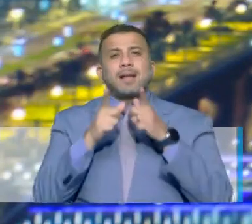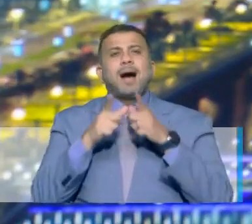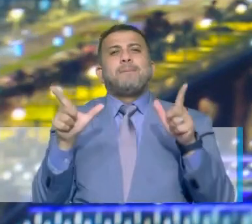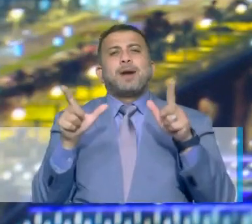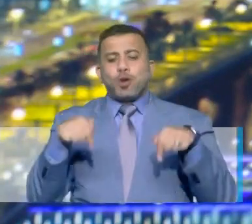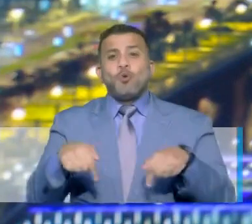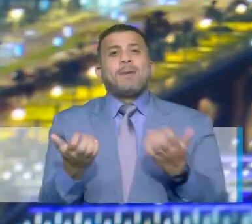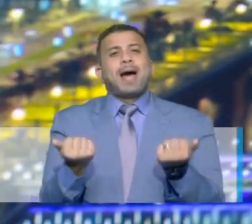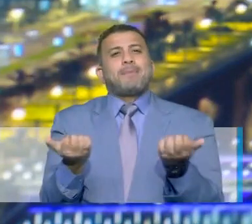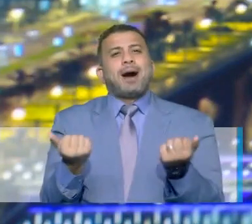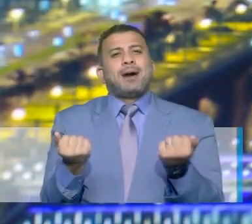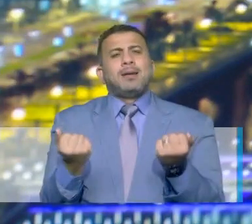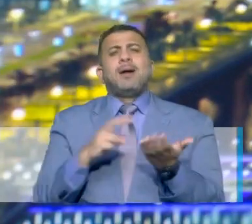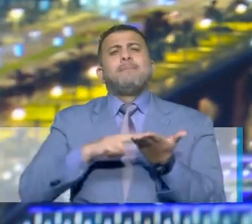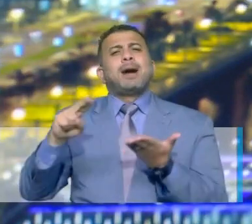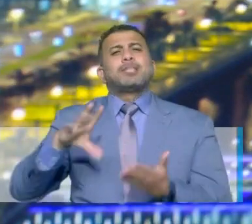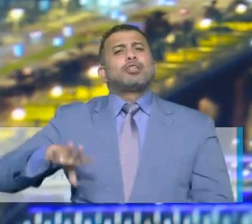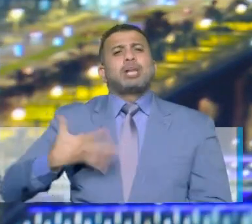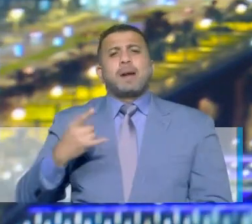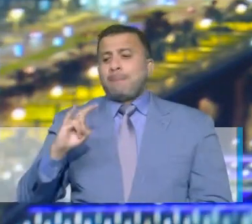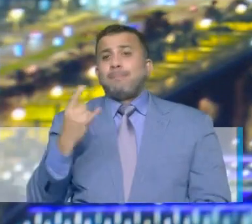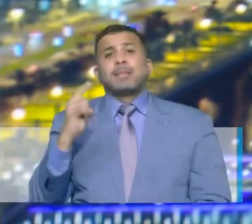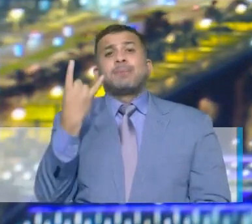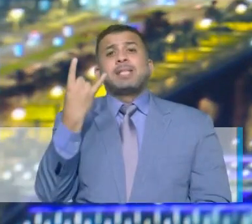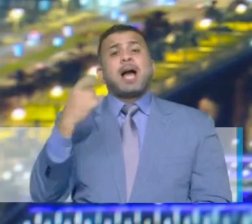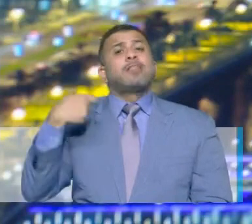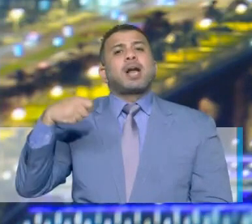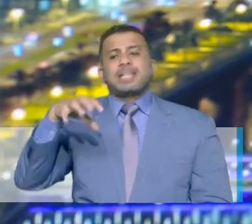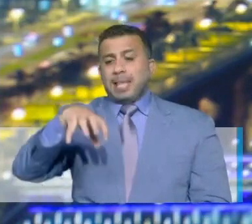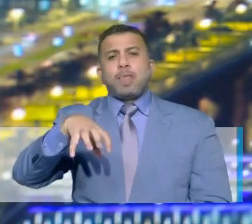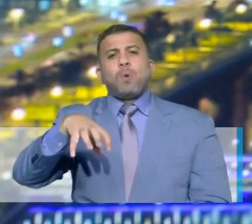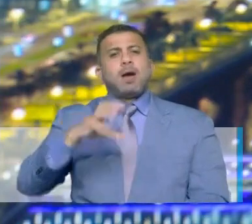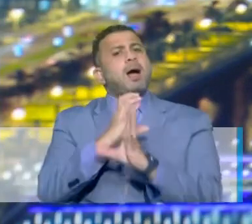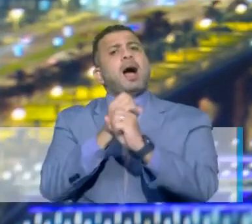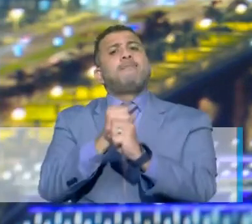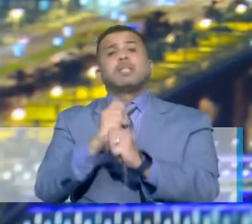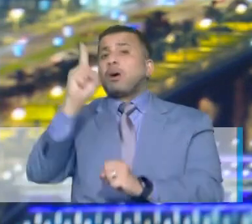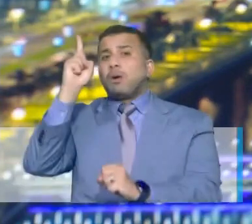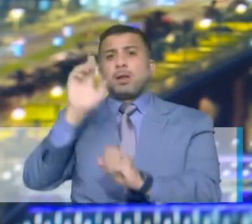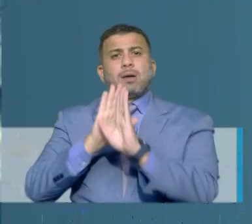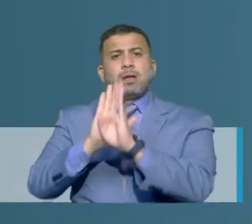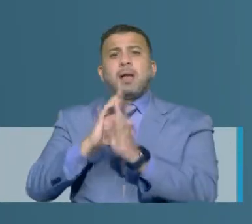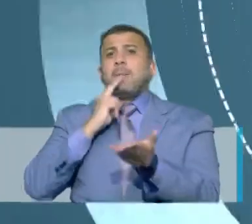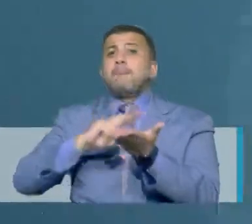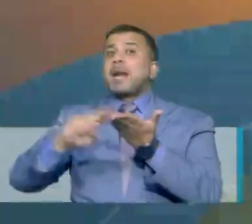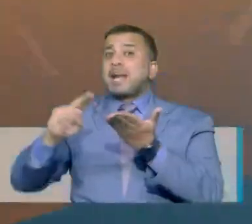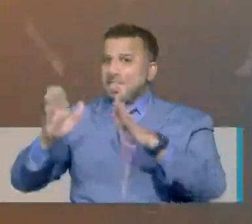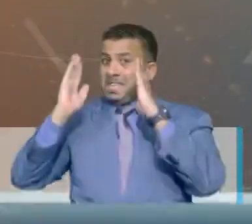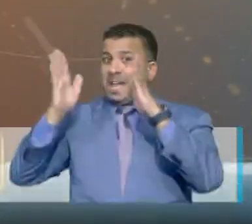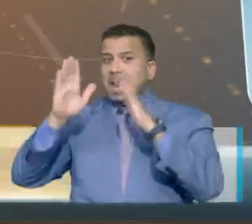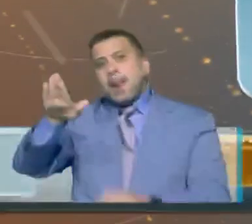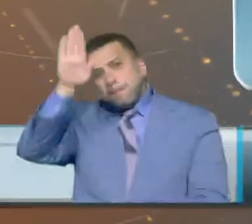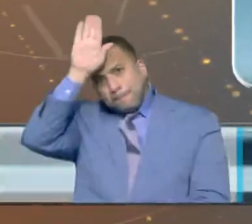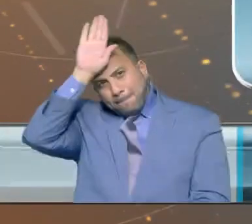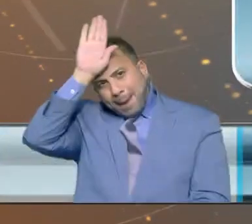بدايه نشرتنا اليوم الاربعاء بعث صاحب السمو الشيخ محمد بن زايد ال نهي رئيس الدوله حفظه الله ورعاه